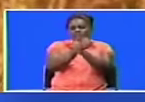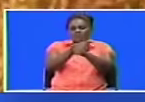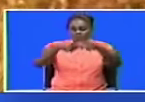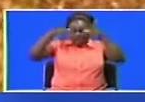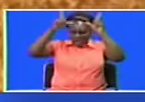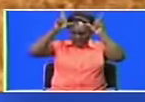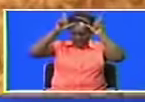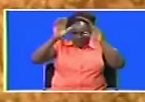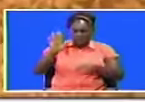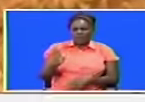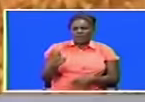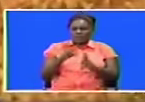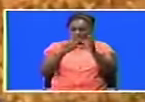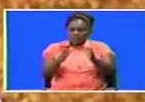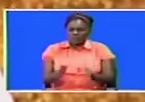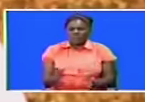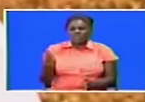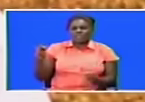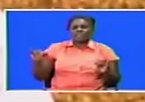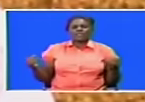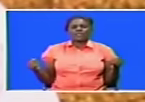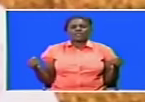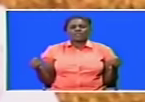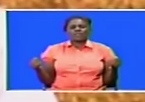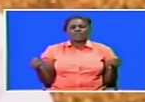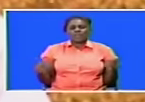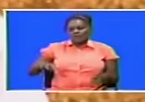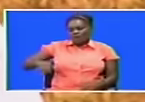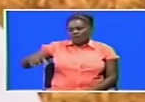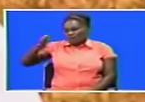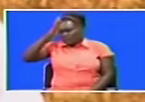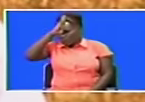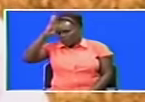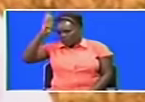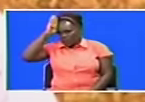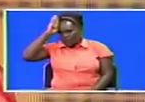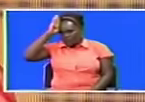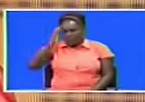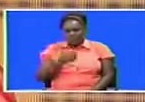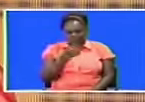US Robert ktnLeoBua